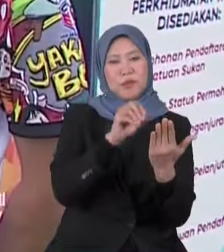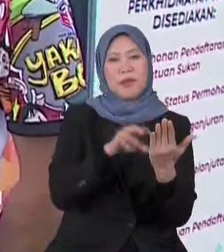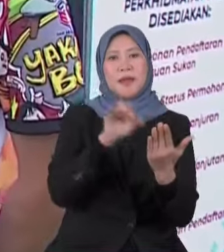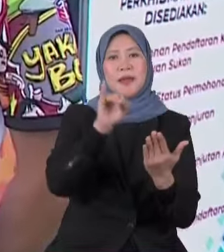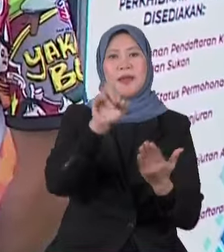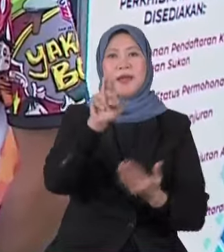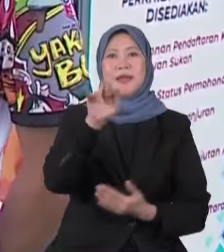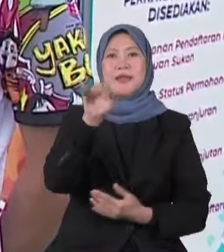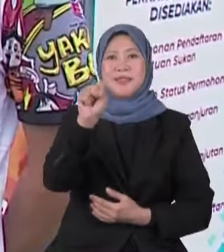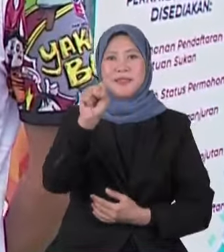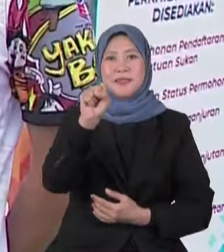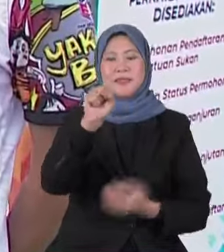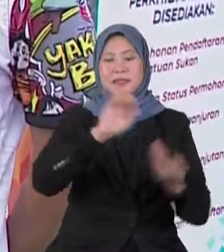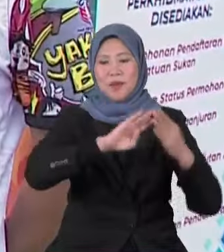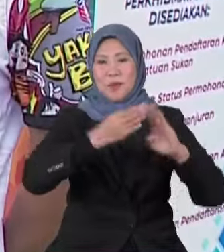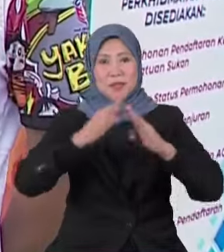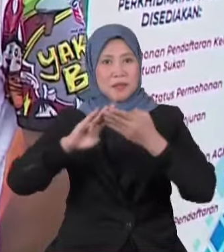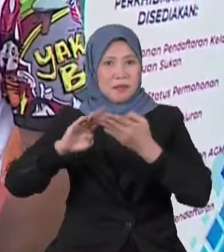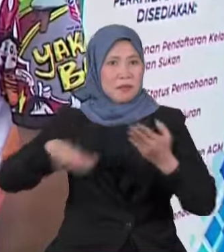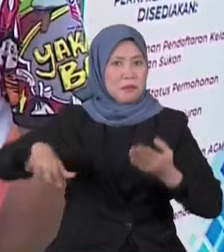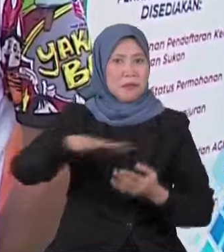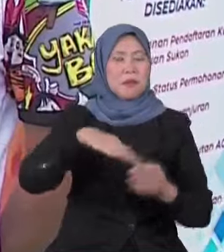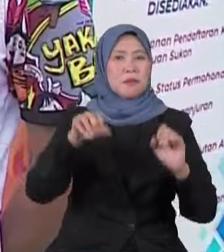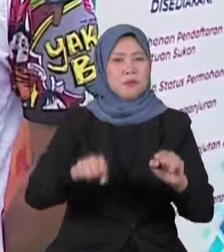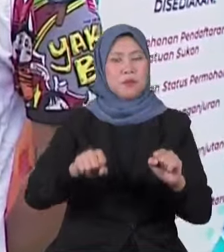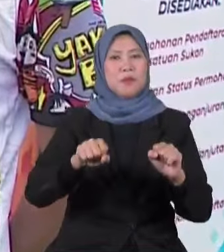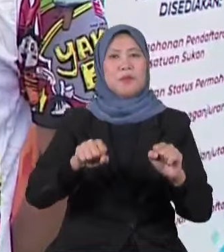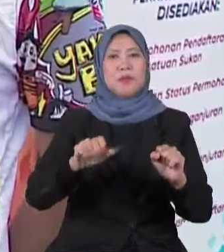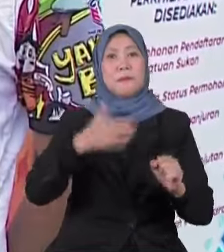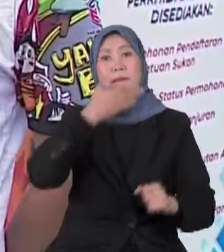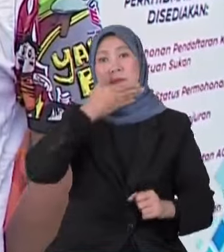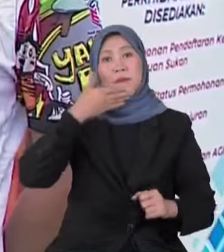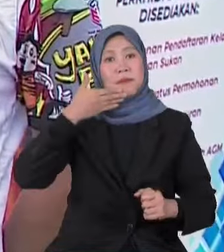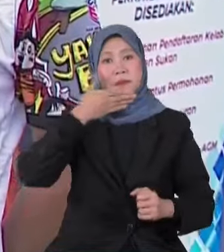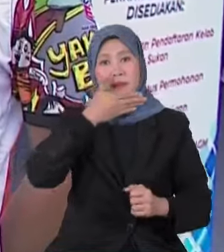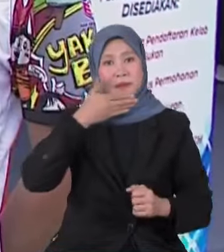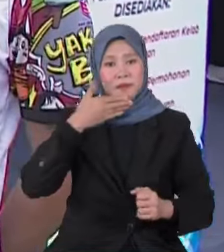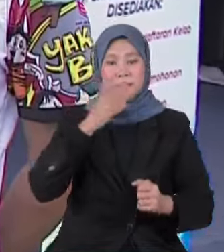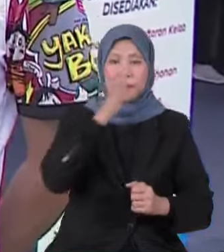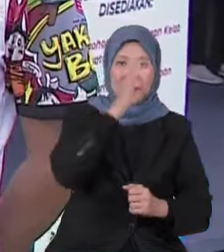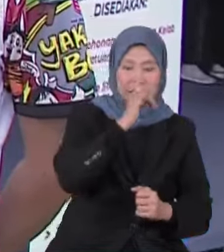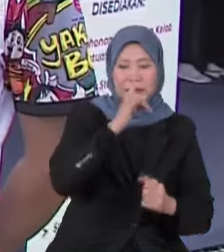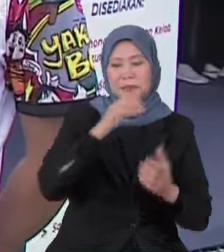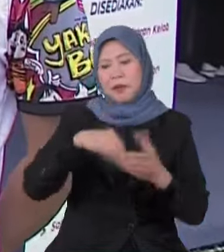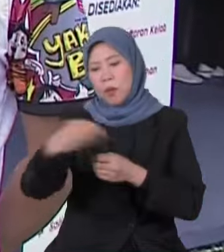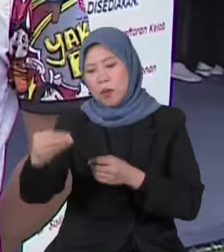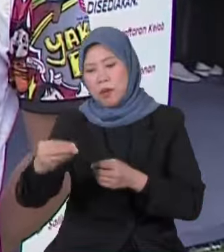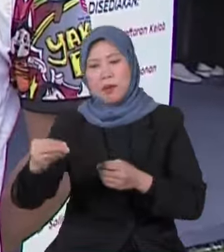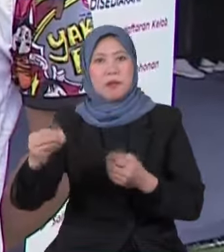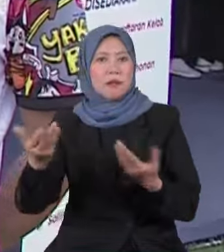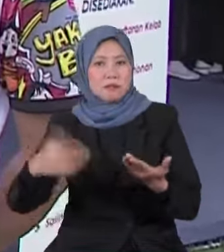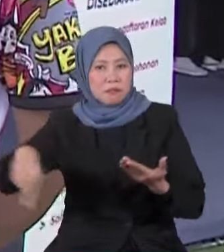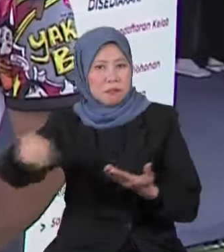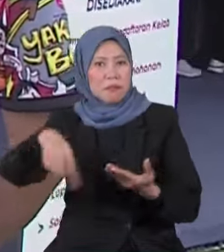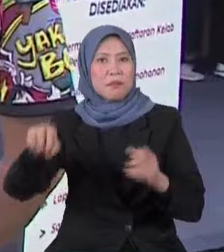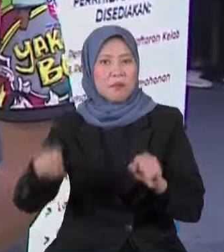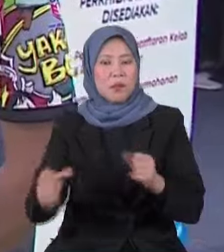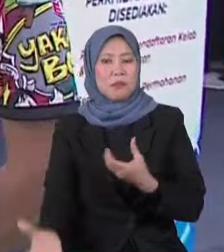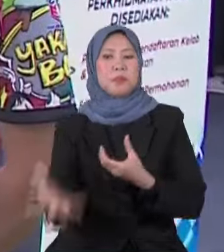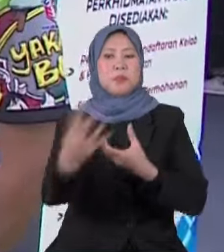AIS, Iris Community Enumerator. So di situ merupakan platform yang membolehkan belia-belia bukan sahaja di Melaka untuk mendaftar diri dan menjadi sebahagian